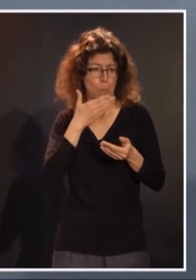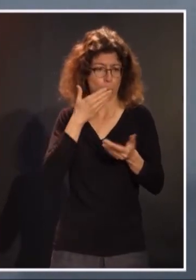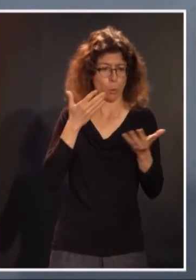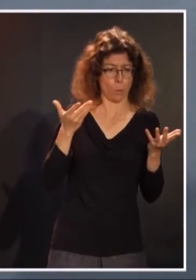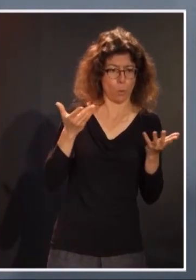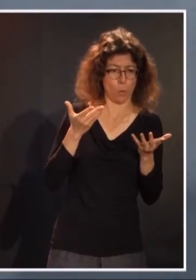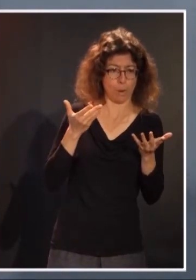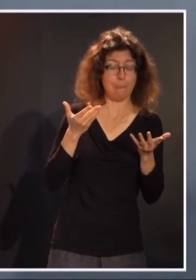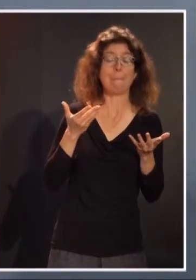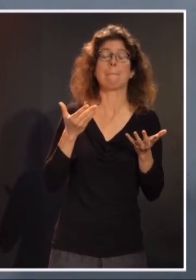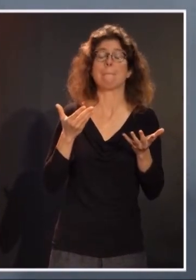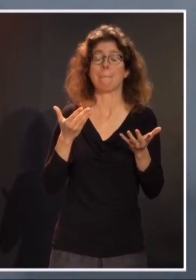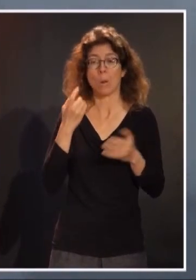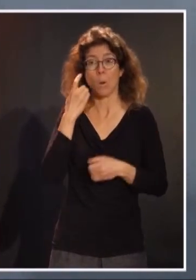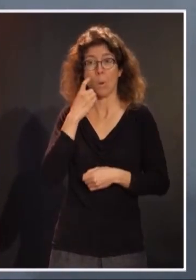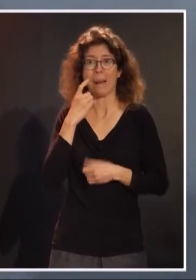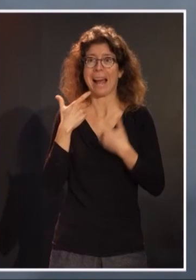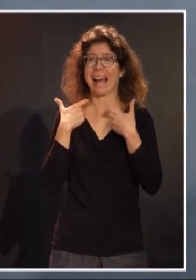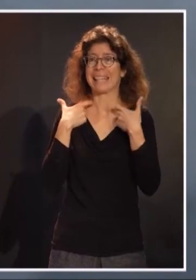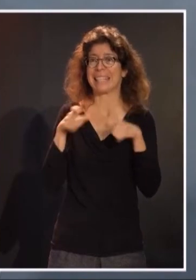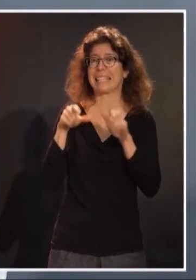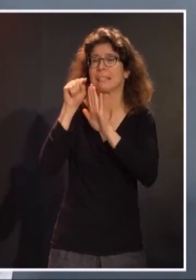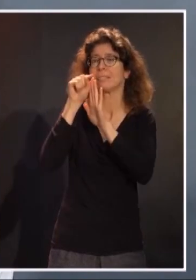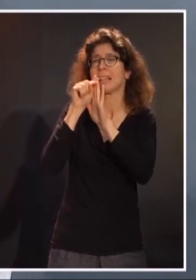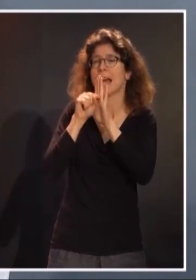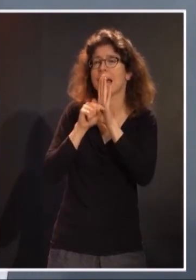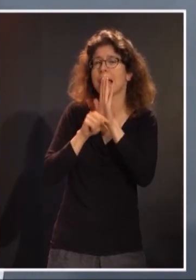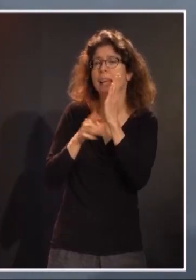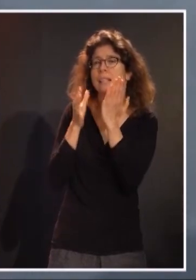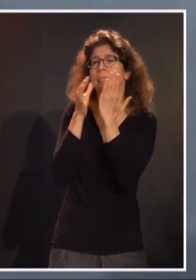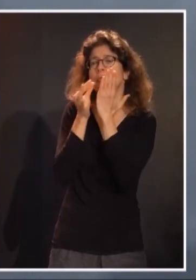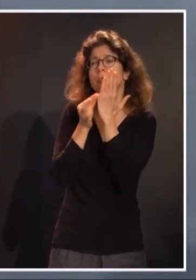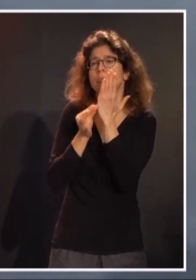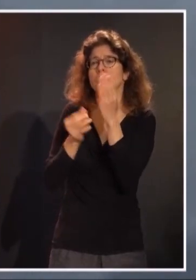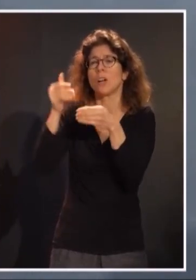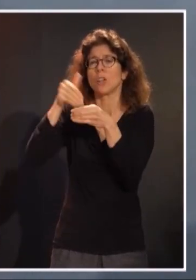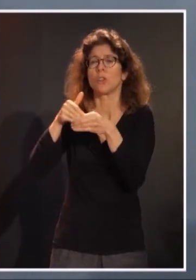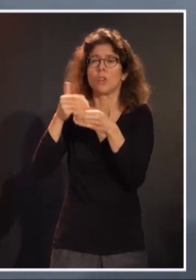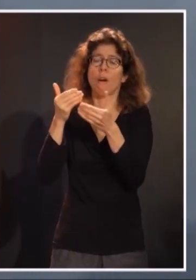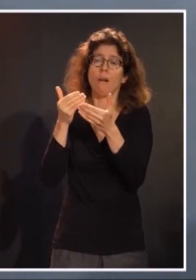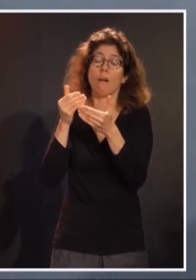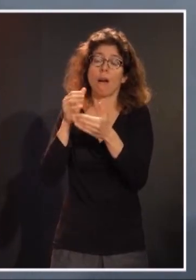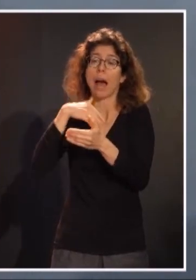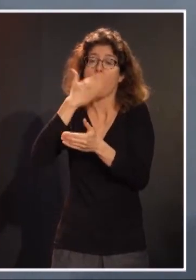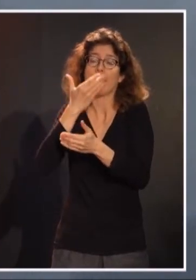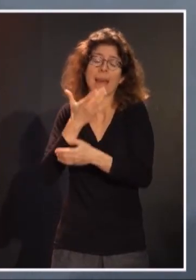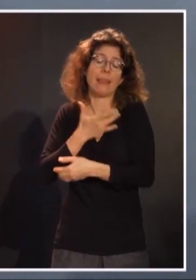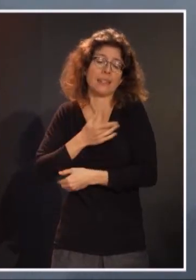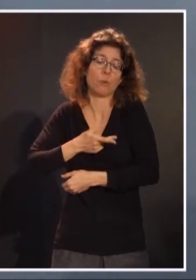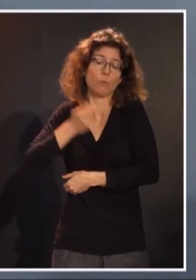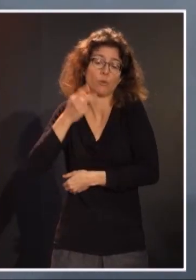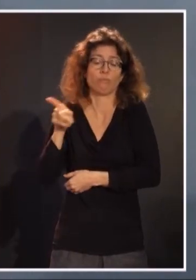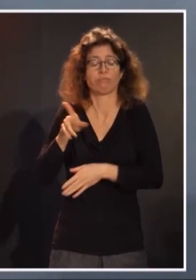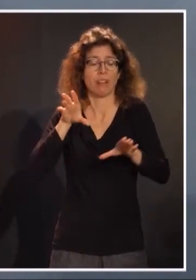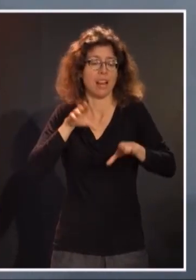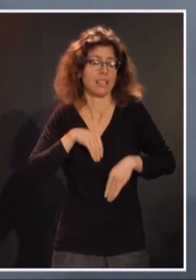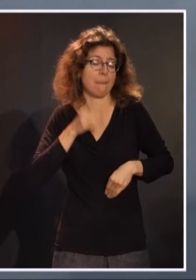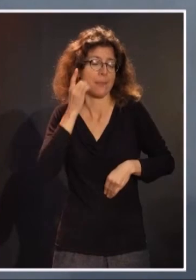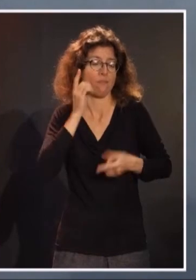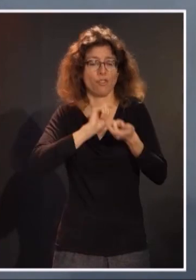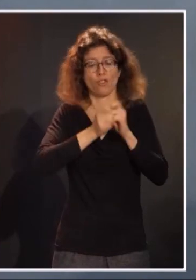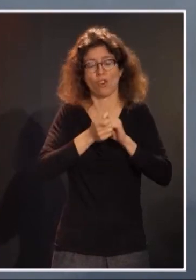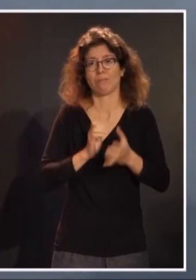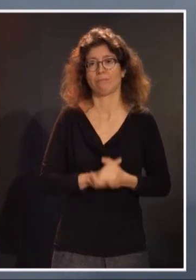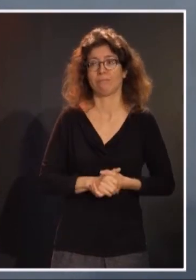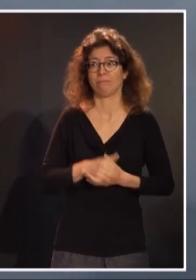finalement, les paramètres d'accessibilité étaient quand même tellement plus intéressants sur l'iPad qu'elle en est venue aussi à changer son téléphone pour un iPhone